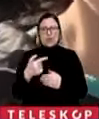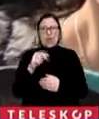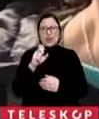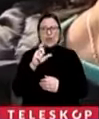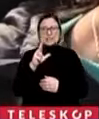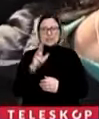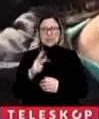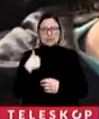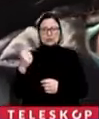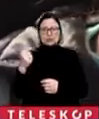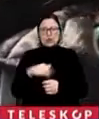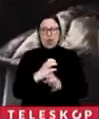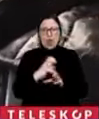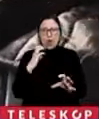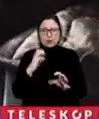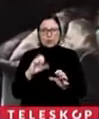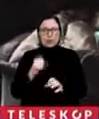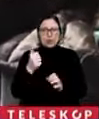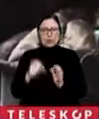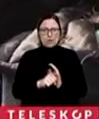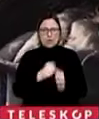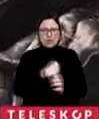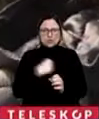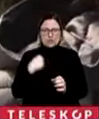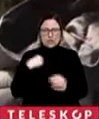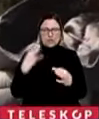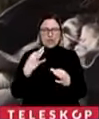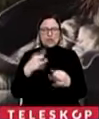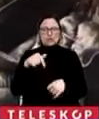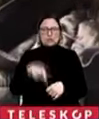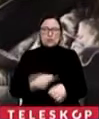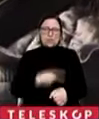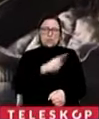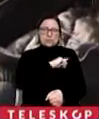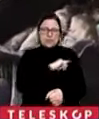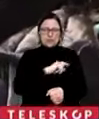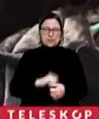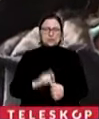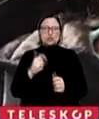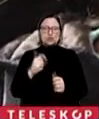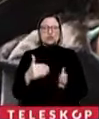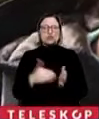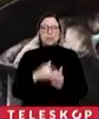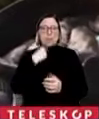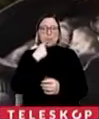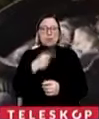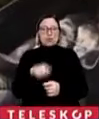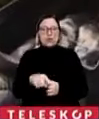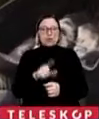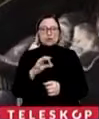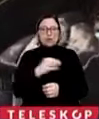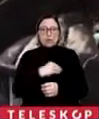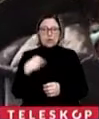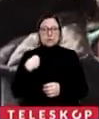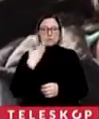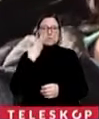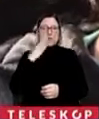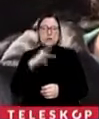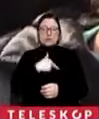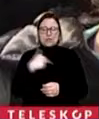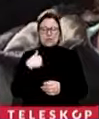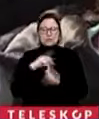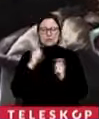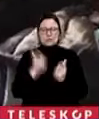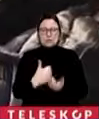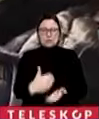przyjechałam autobusem, najpierw do Warszawy, a teraz trafiłam do Poznania. Co trzeba podkreślić, to to, że Polacy bardzo nam wszystkim